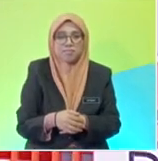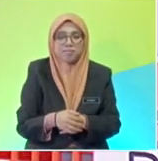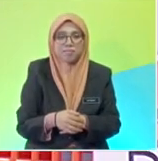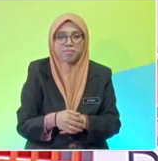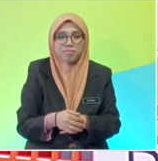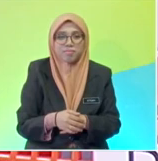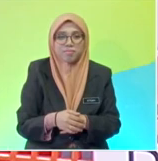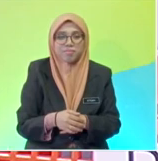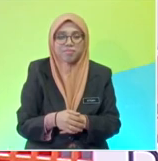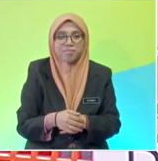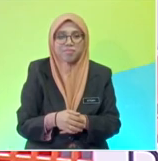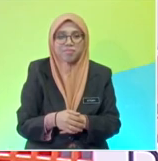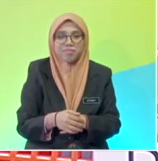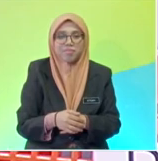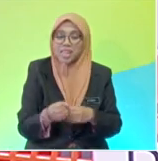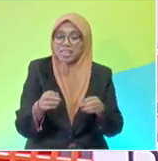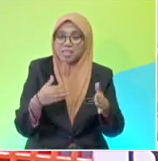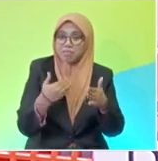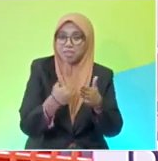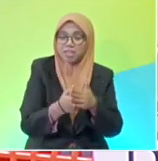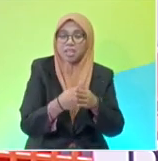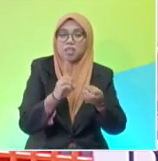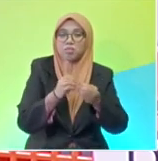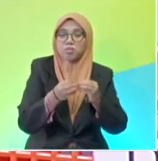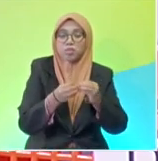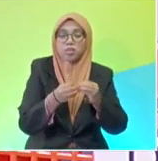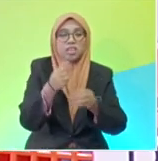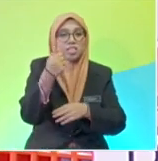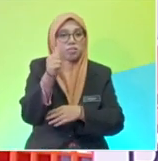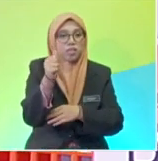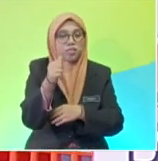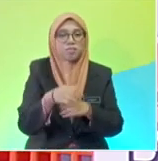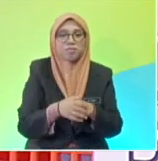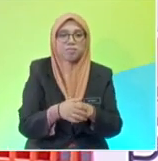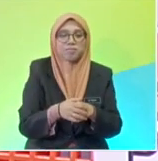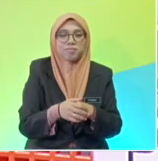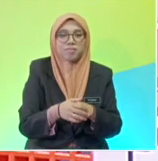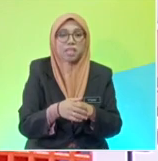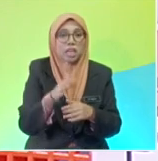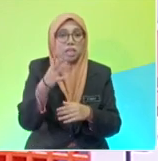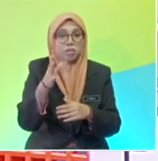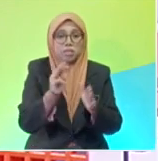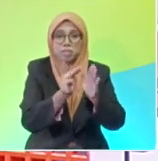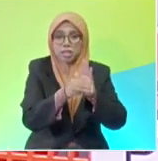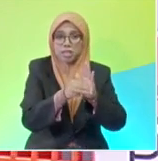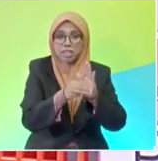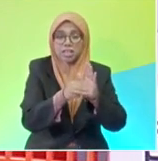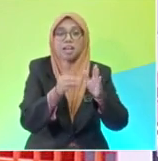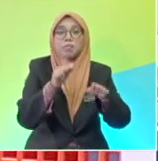pukul 10. Okey, dan 15 minit dekat mana kawan-kawan? Dekat nombor 3.